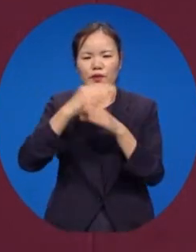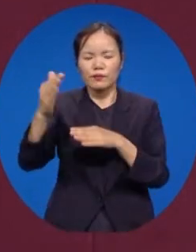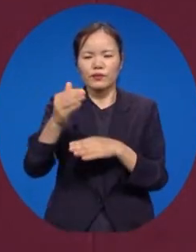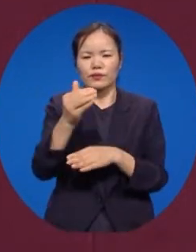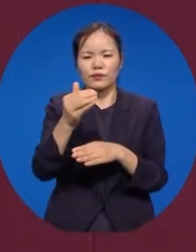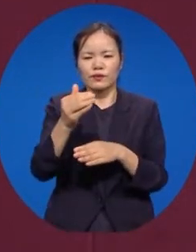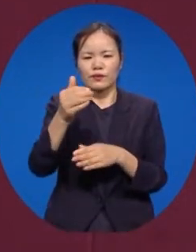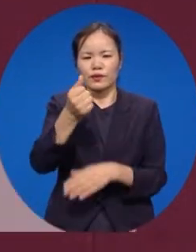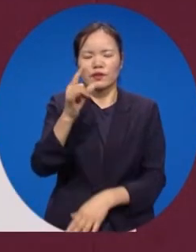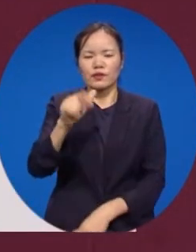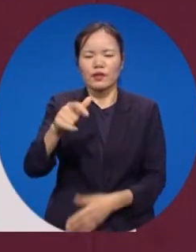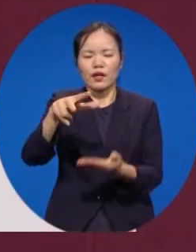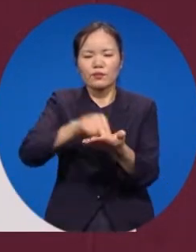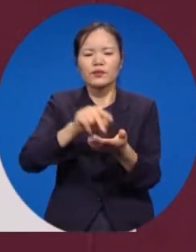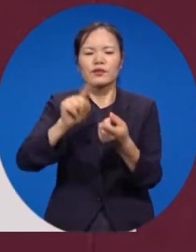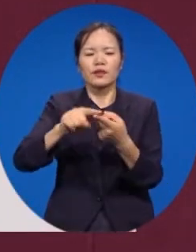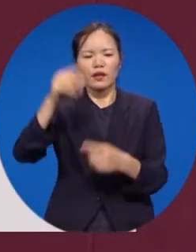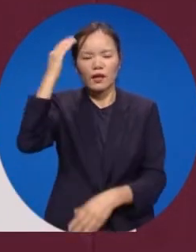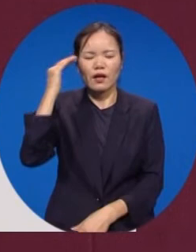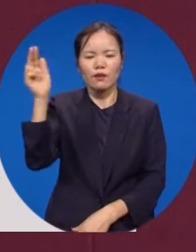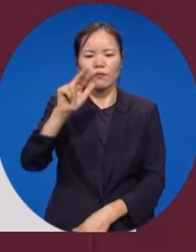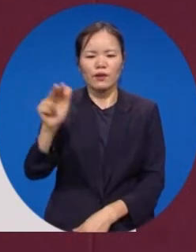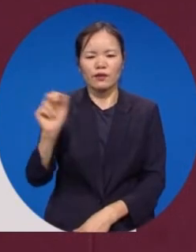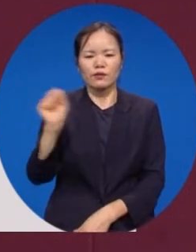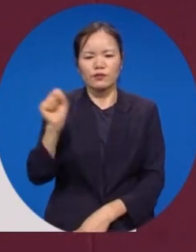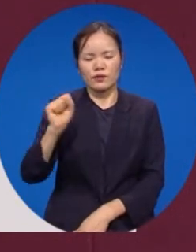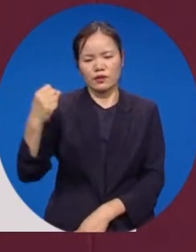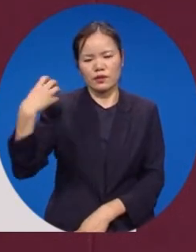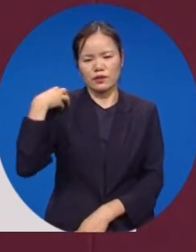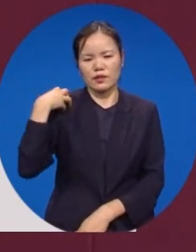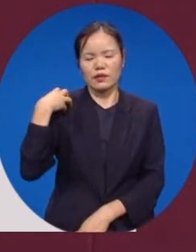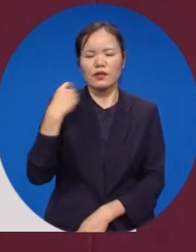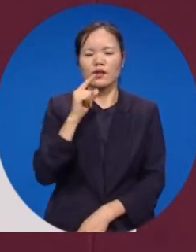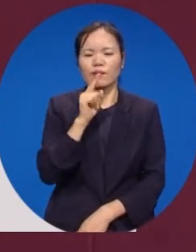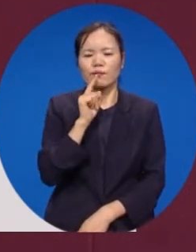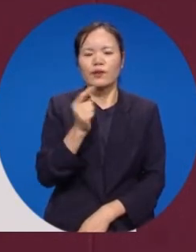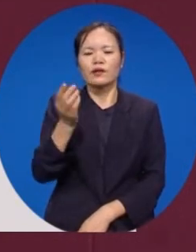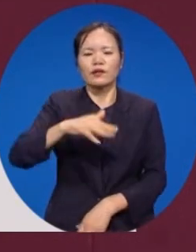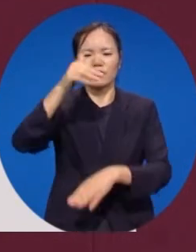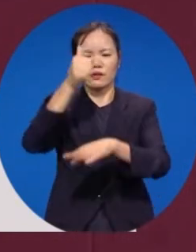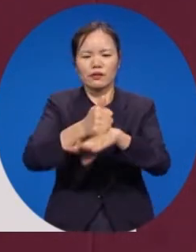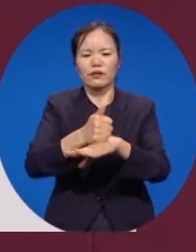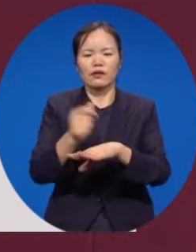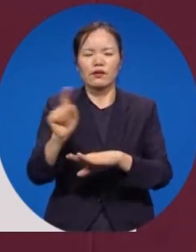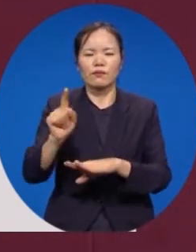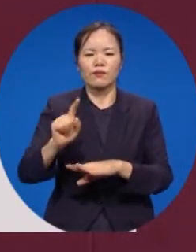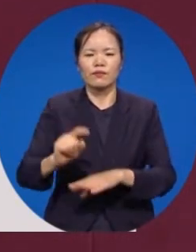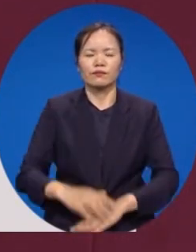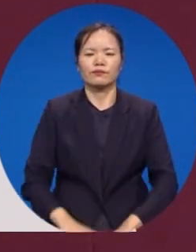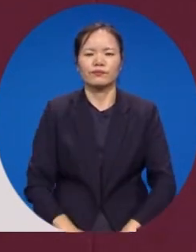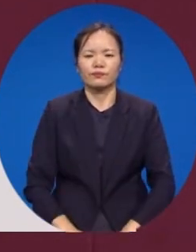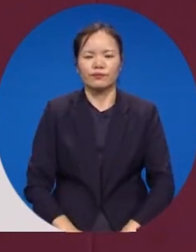있어서 한반도 운전자론을 내세웠지만 결과는